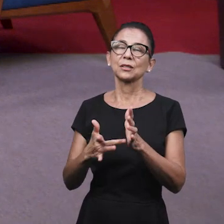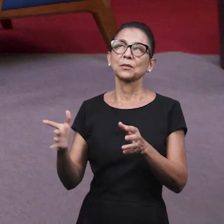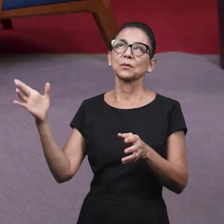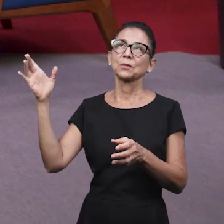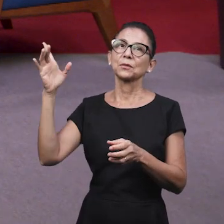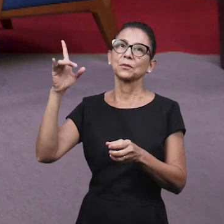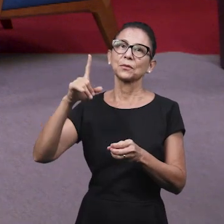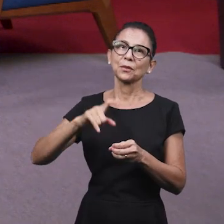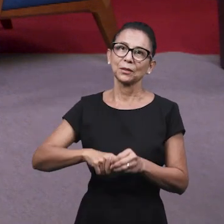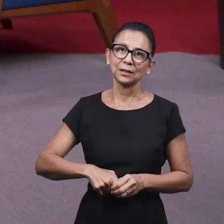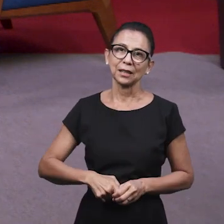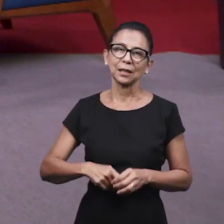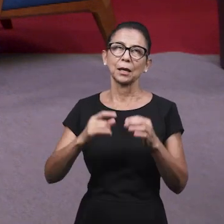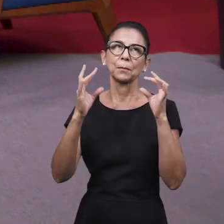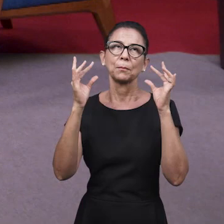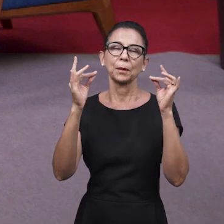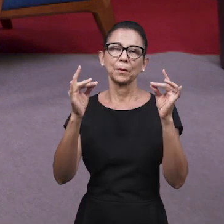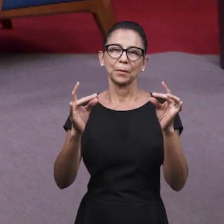vérité,